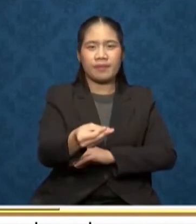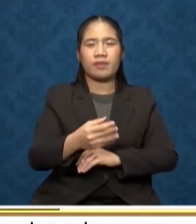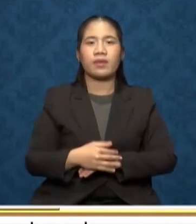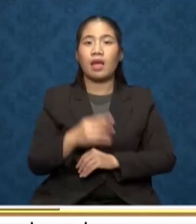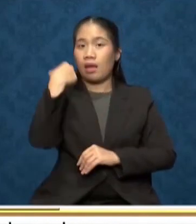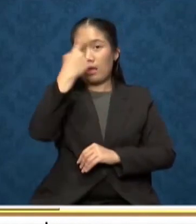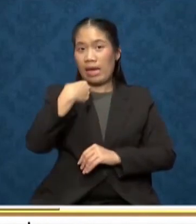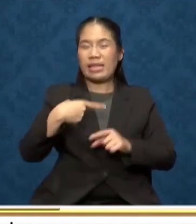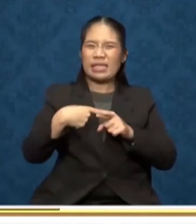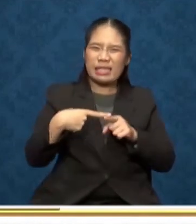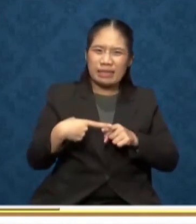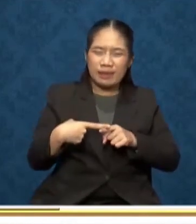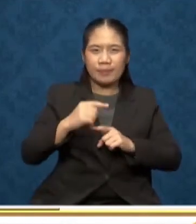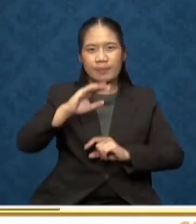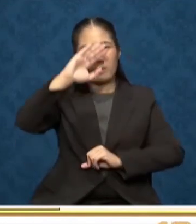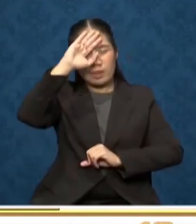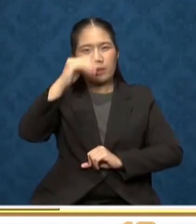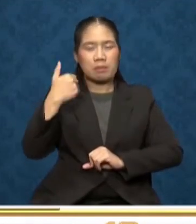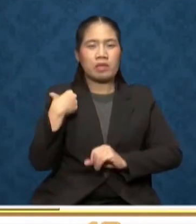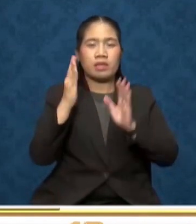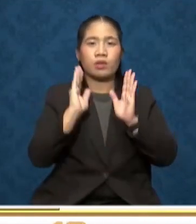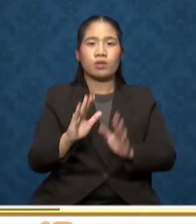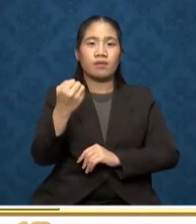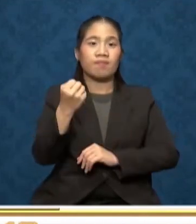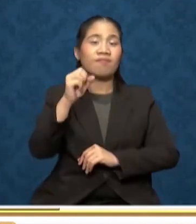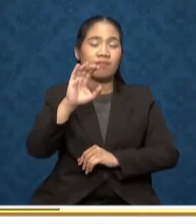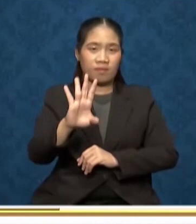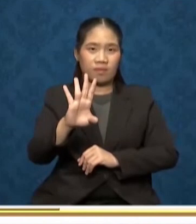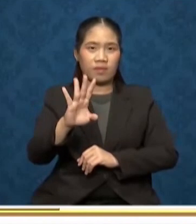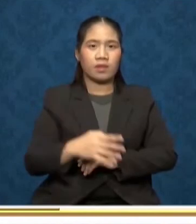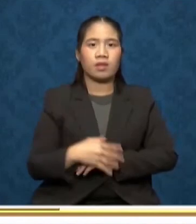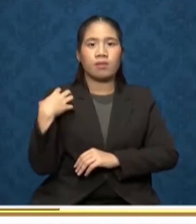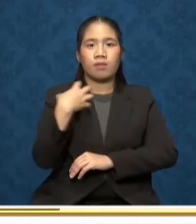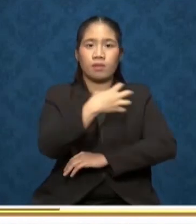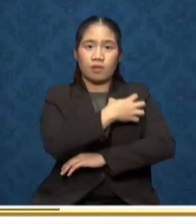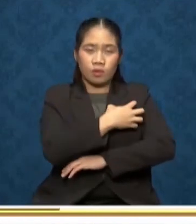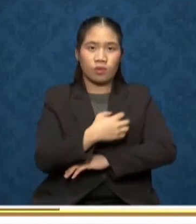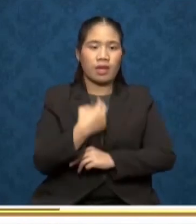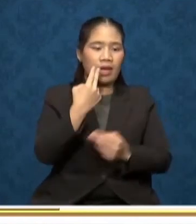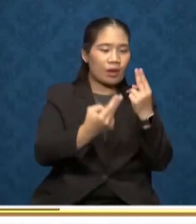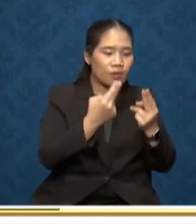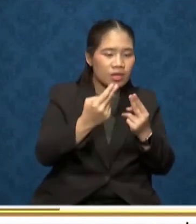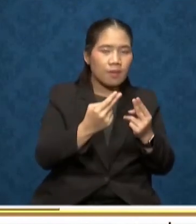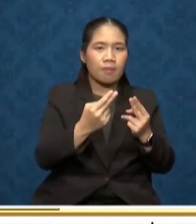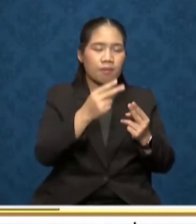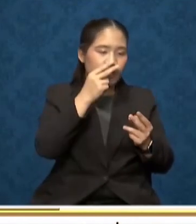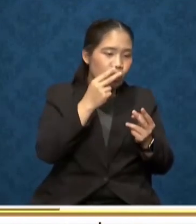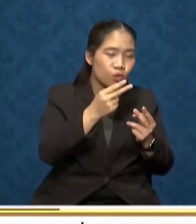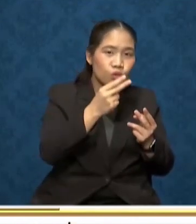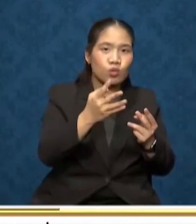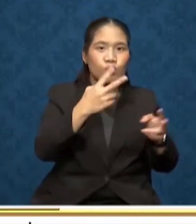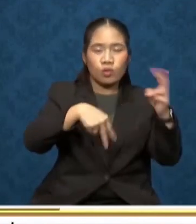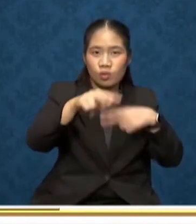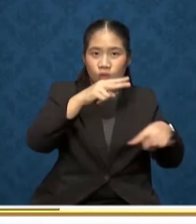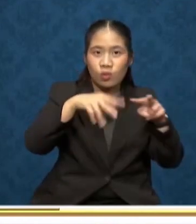ส่นผได้รับตเจ็บในชนนี้ได้รแ้งวามีจำน 14 คนโดยสถานเอกัฆรัชธุทยได้เข้าเยี่ยมและใหกำลงใจที่ผู้ทิดาปั